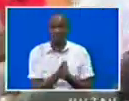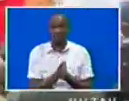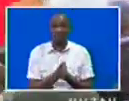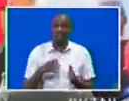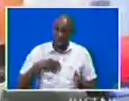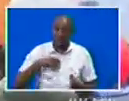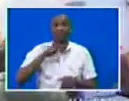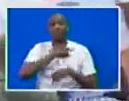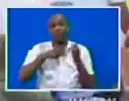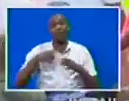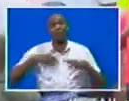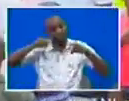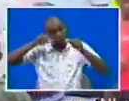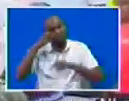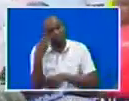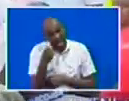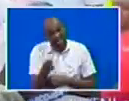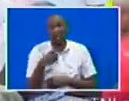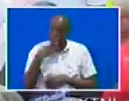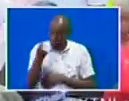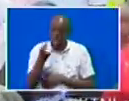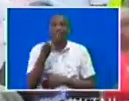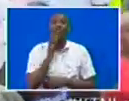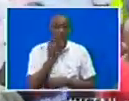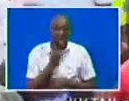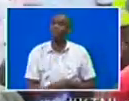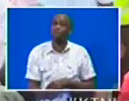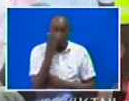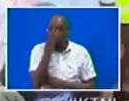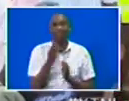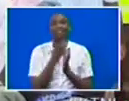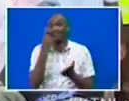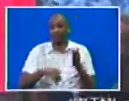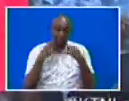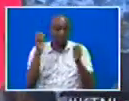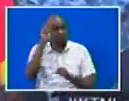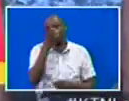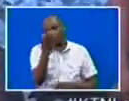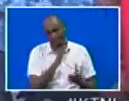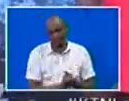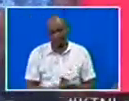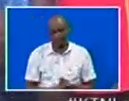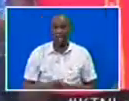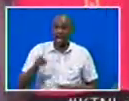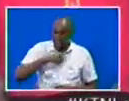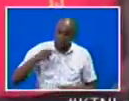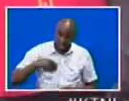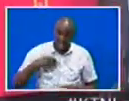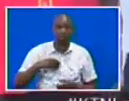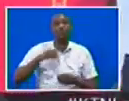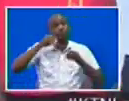unga wa ugali iliibuka miongoni mwa jamii ya Mulembe, swala ambalo waliwasilisha kwa Rais Kenyatta. Tumeweka bei ya